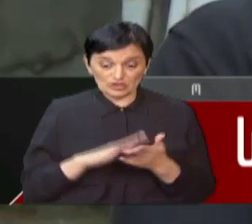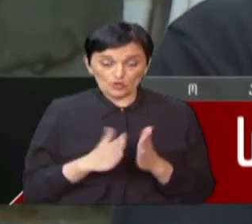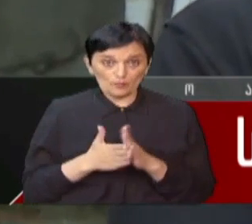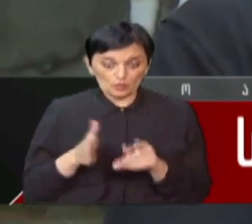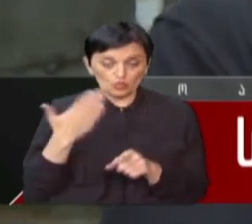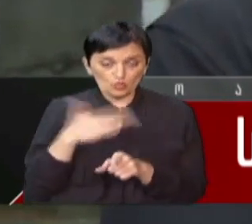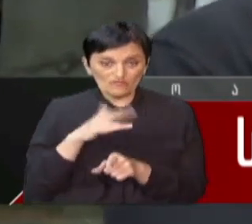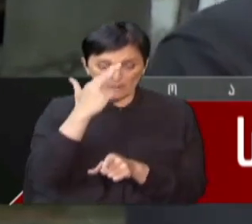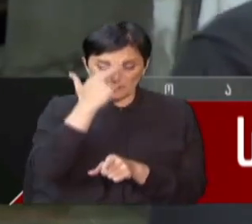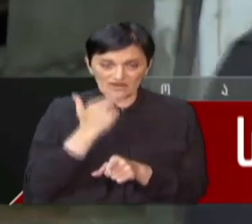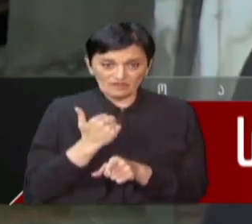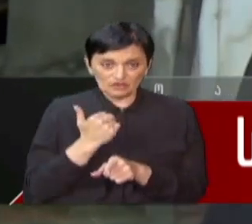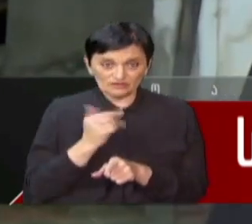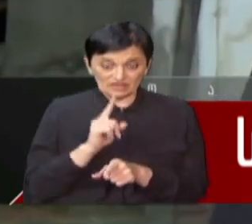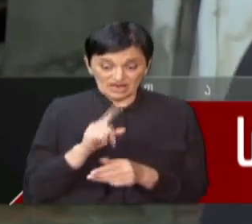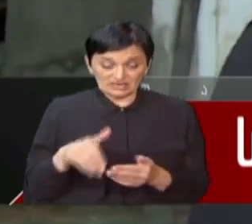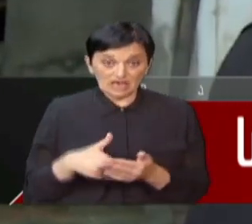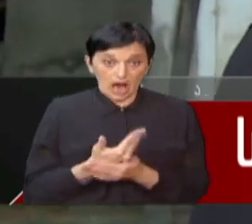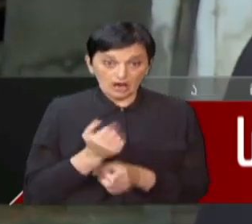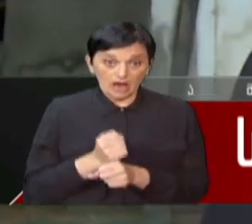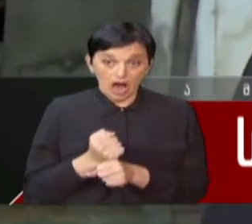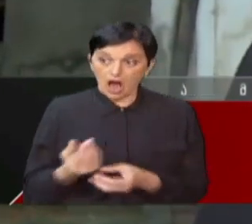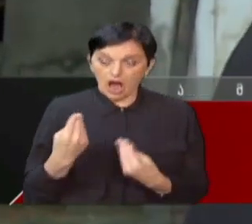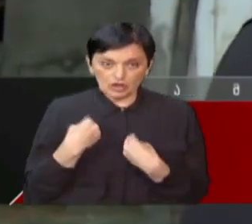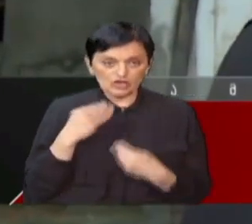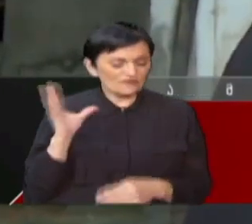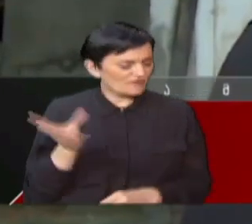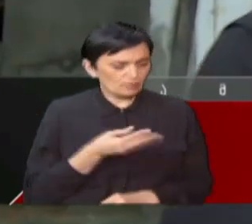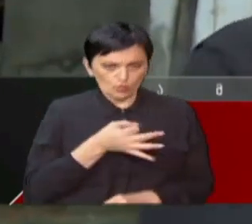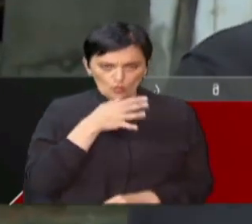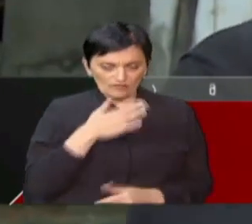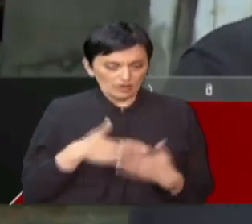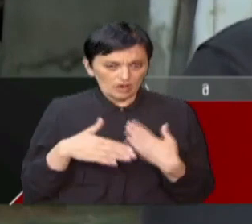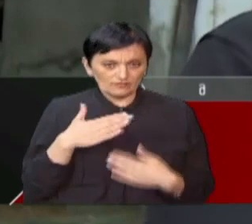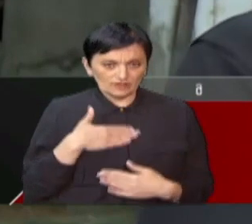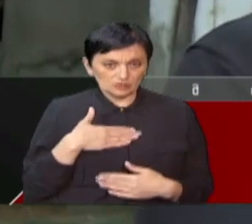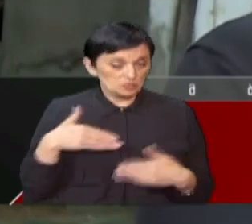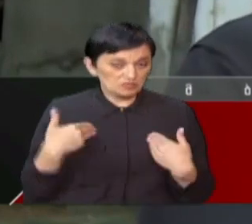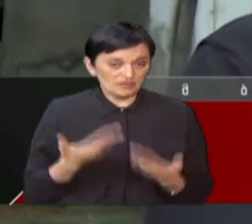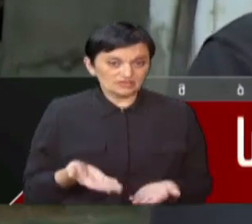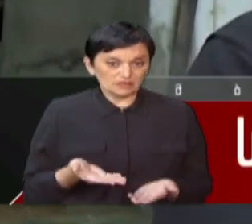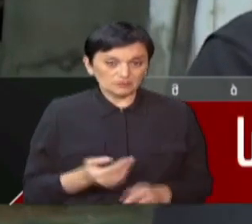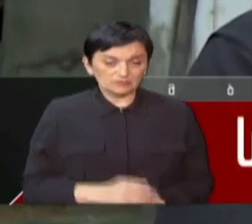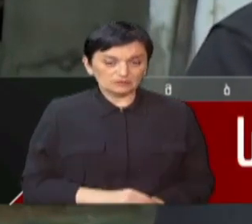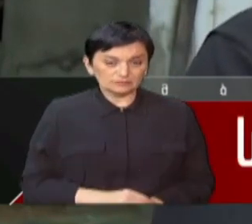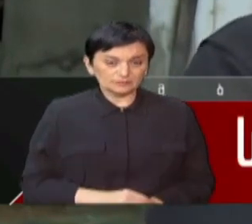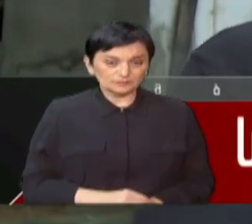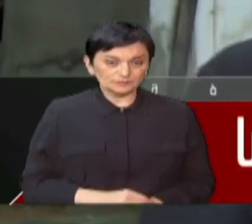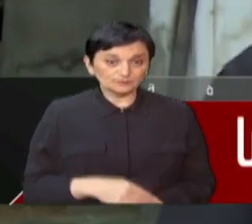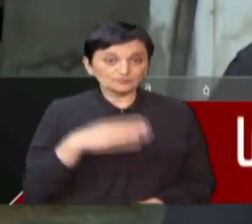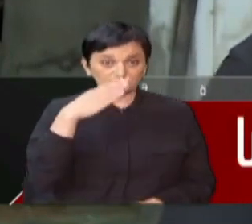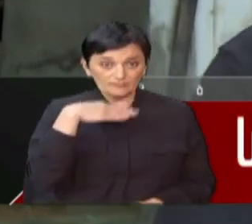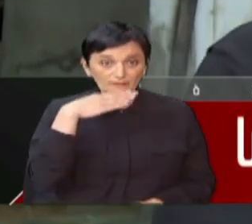ისე მივეჩვიეთ და რასაც ახალს გაგვიკეთებენ, ყველაფერი მოგვეწონება და გაგვიხარდება მივესალმებით.